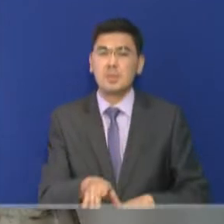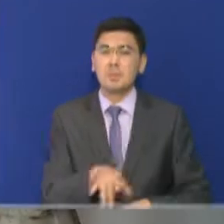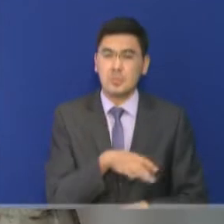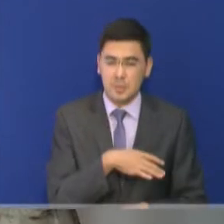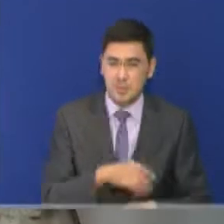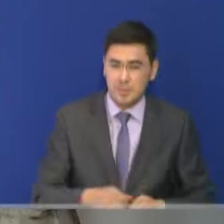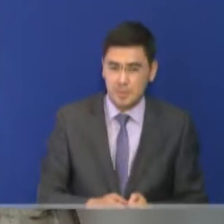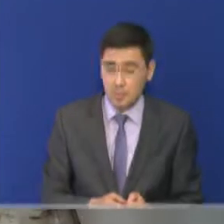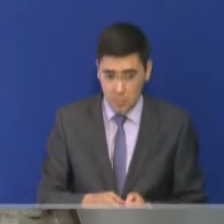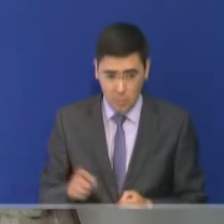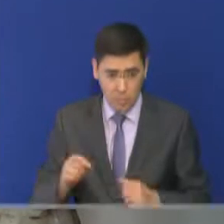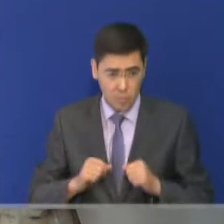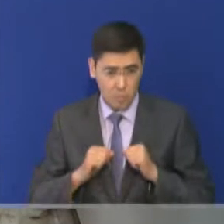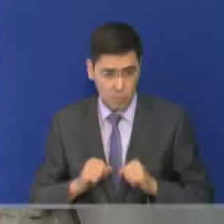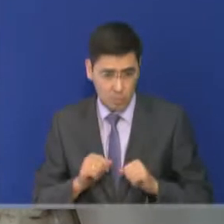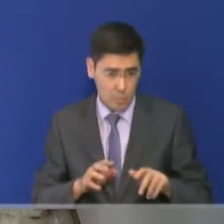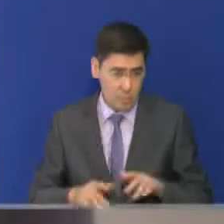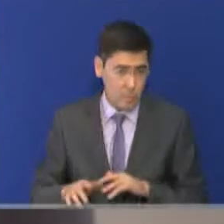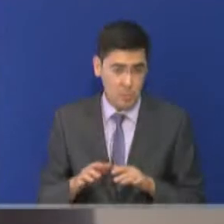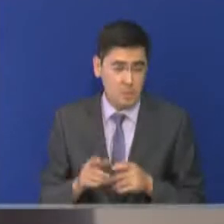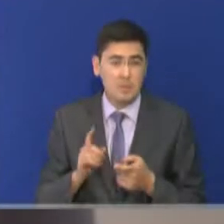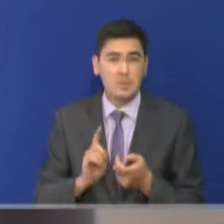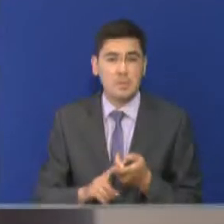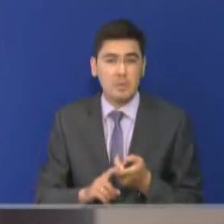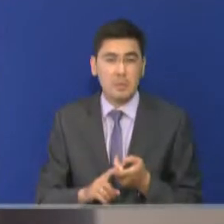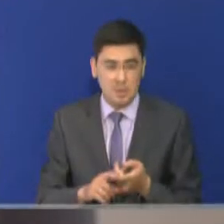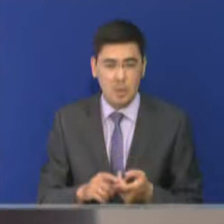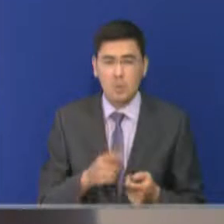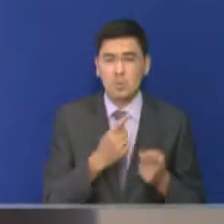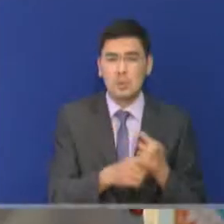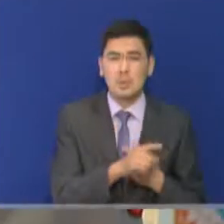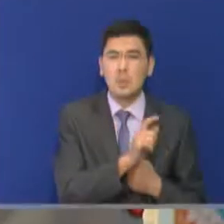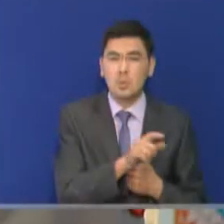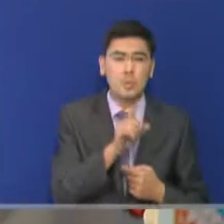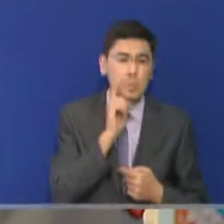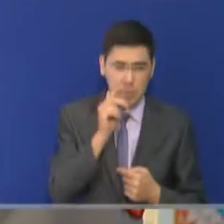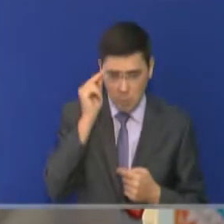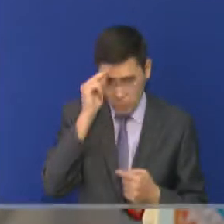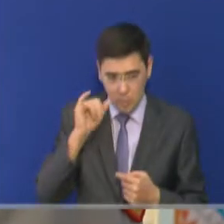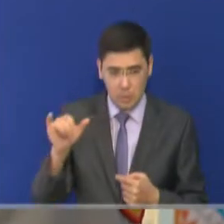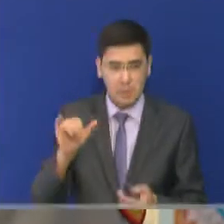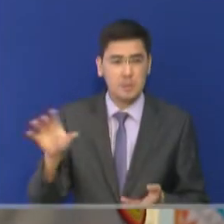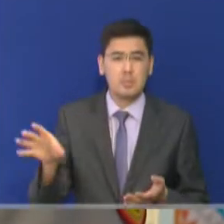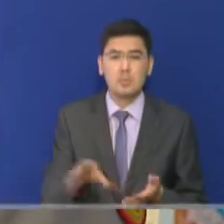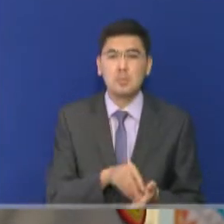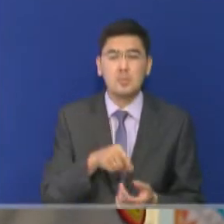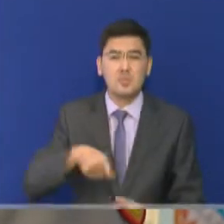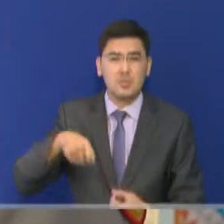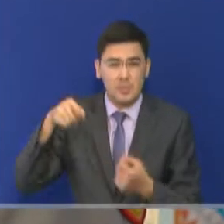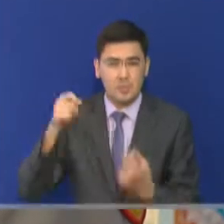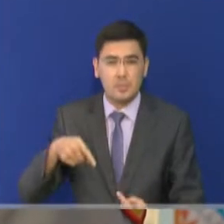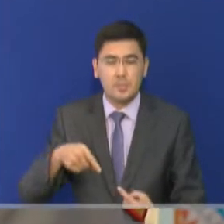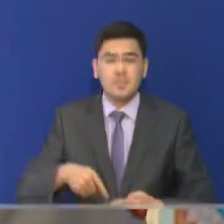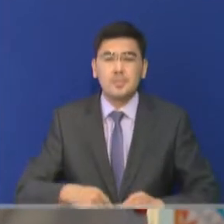еңбегі сіңген қайсар тұлғаның өмір жолы ұрпаққа өшпес өнеге. Бұл кісі өзінің артынан үлкен із қалдырған,